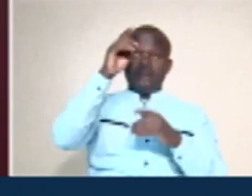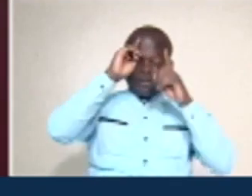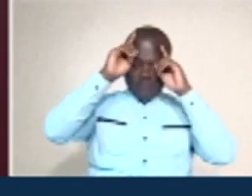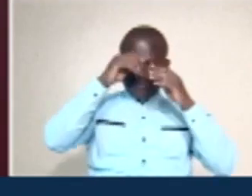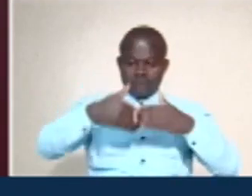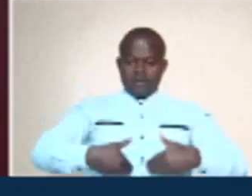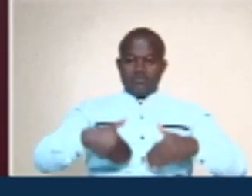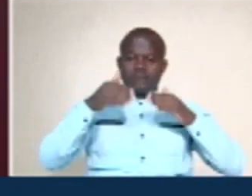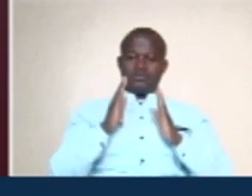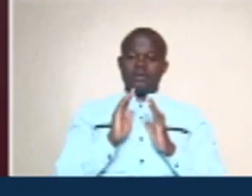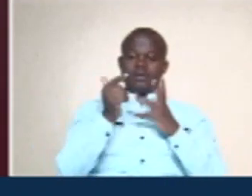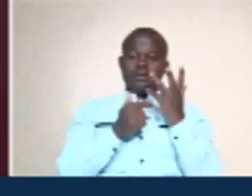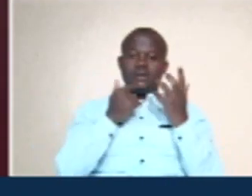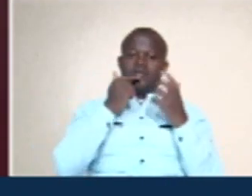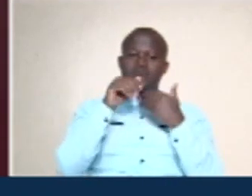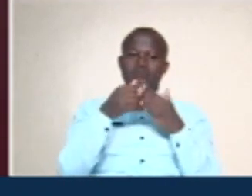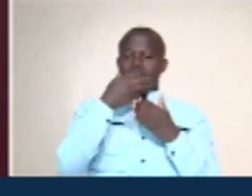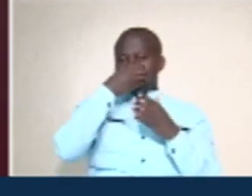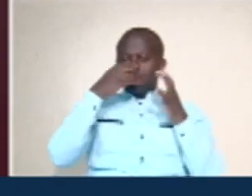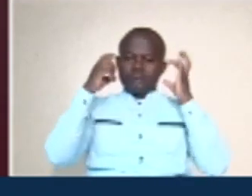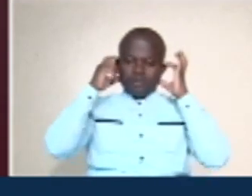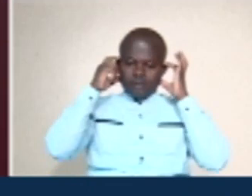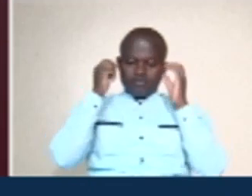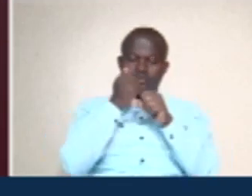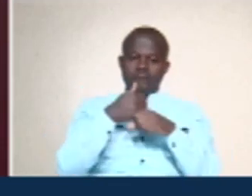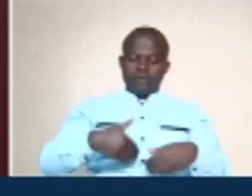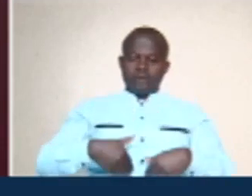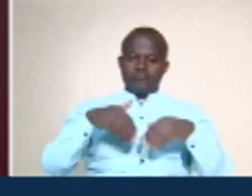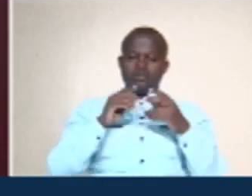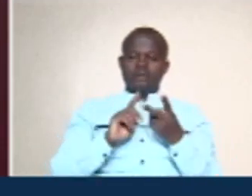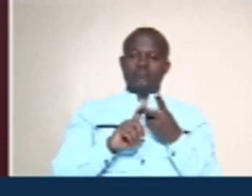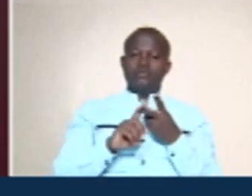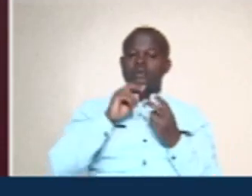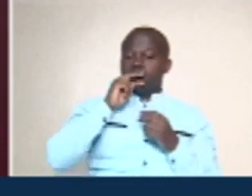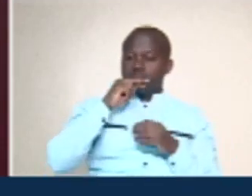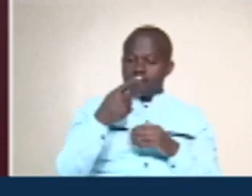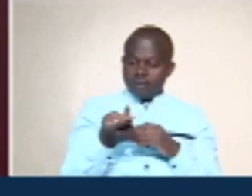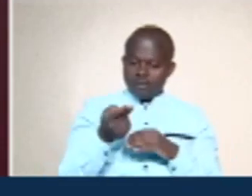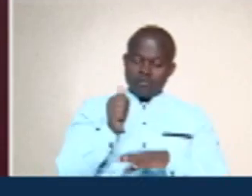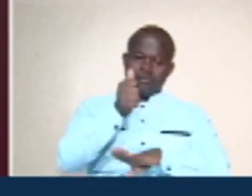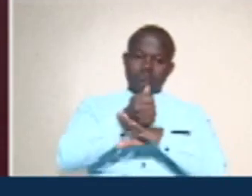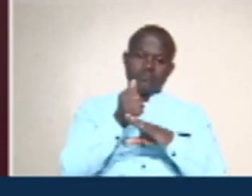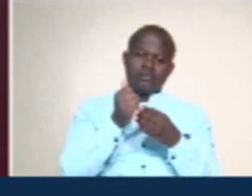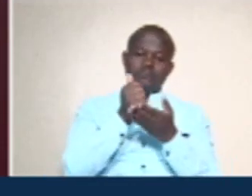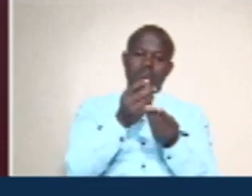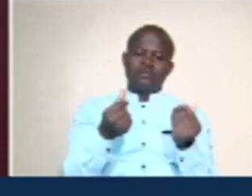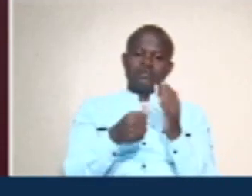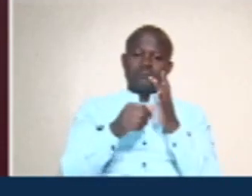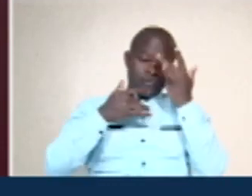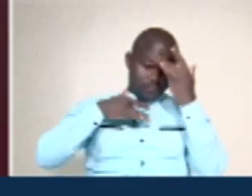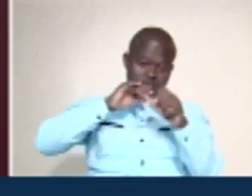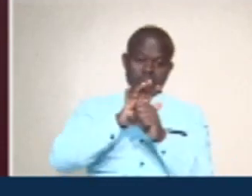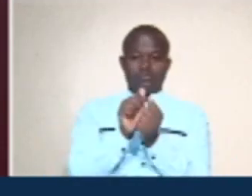n'urubyiruko. Aha navuga nk'udupfukamunwa twakozwe n'urubyiruko. Iki ni igisubizo cyari cyashyiriweho gusubiza ikibazo cy'icyorezo